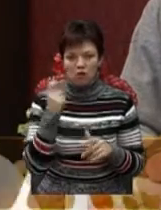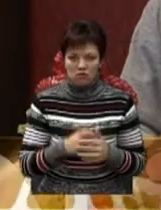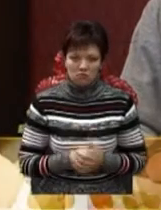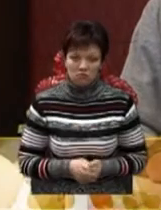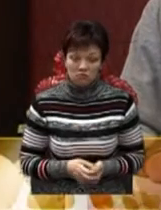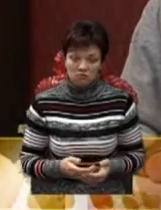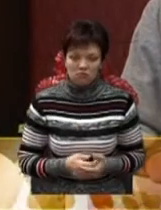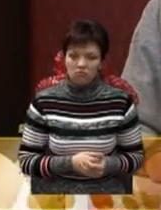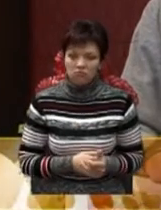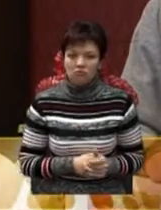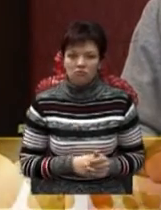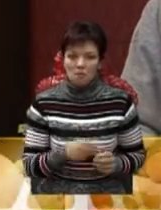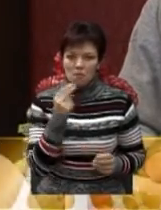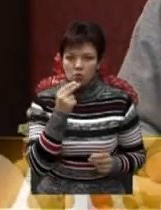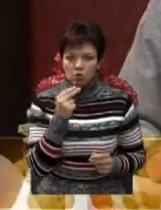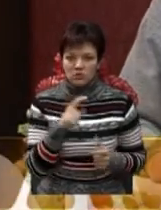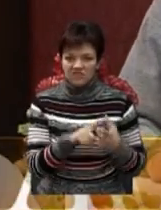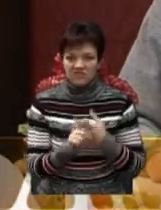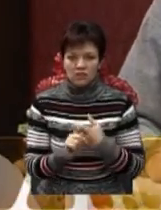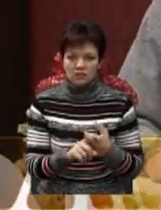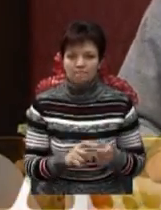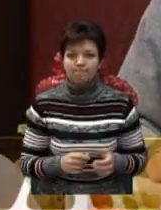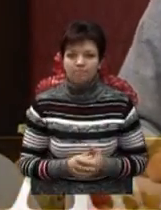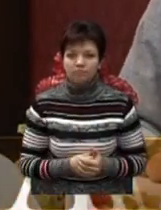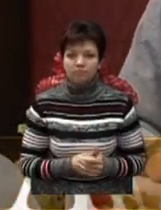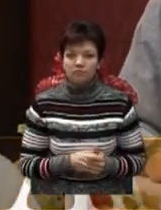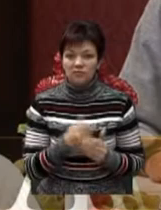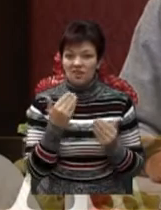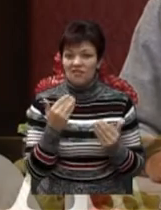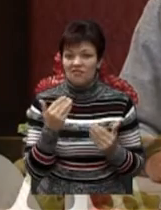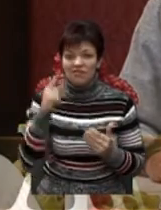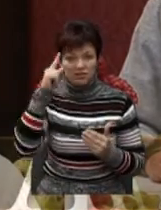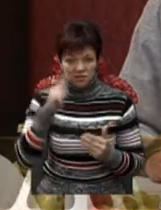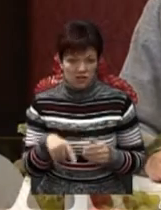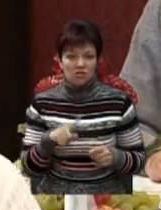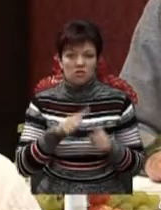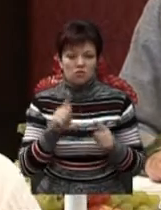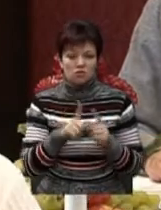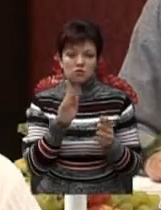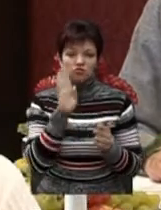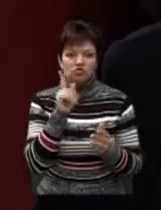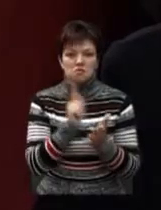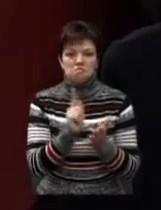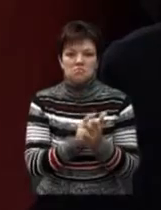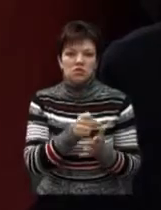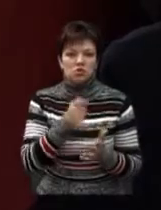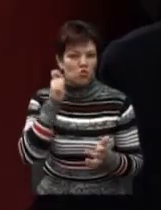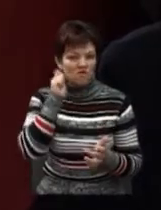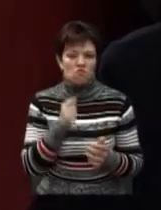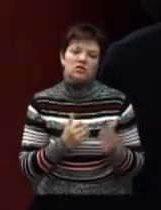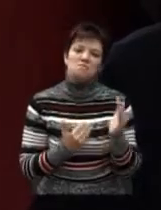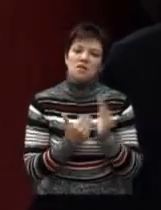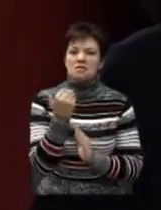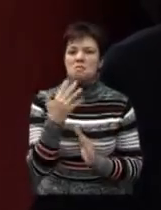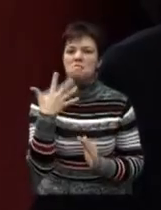что теперь у вас это не касается уже? Знаете о том, что теперь женщинам поднимать будут пенсионный возраст на 5 лет. Да.